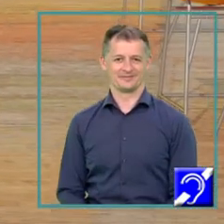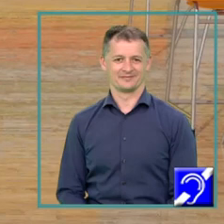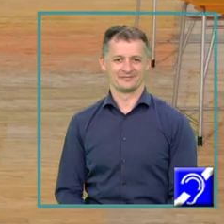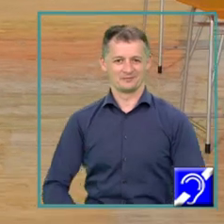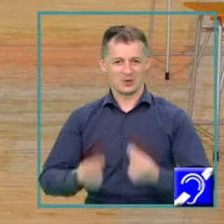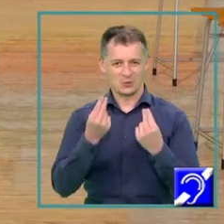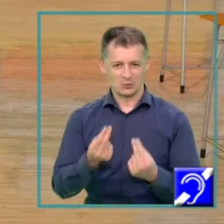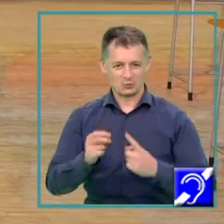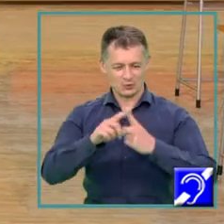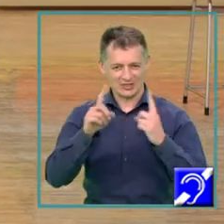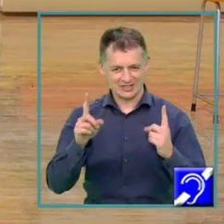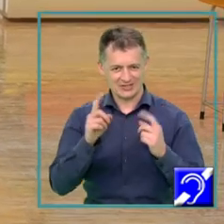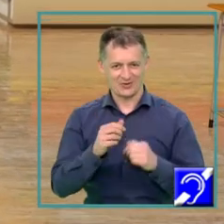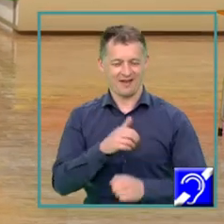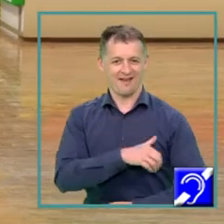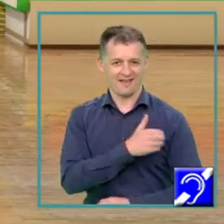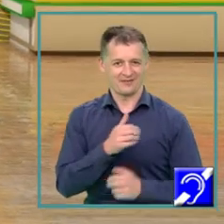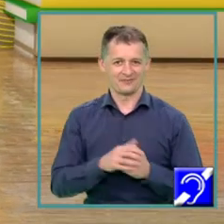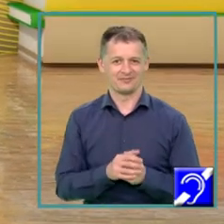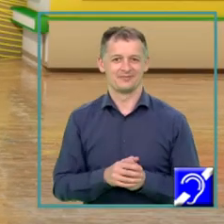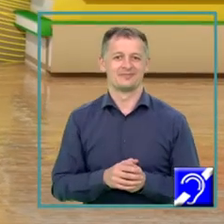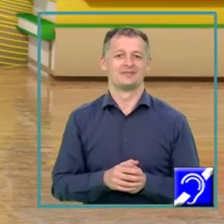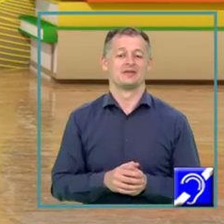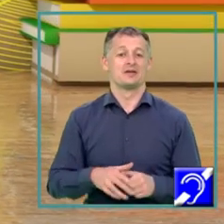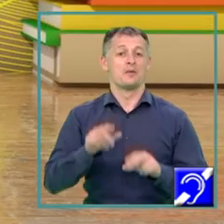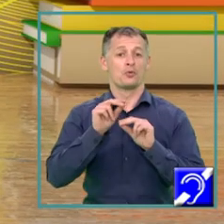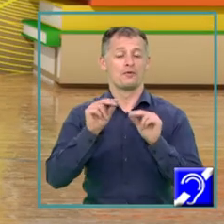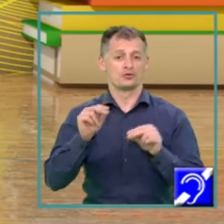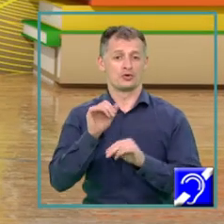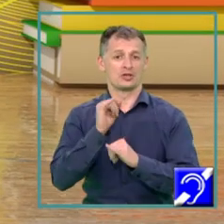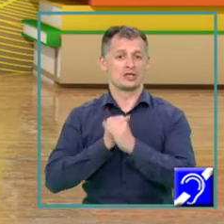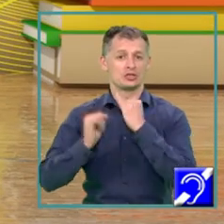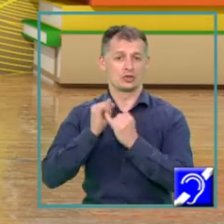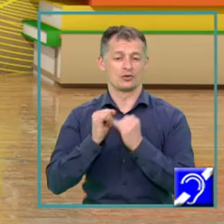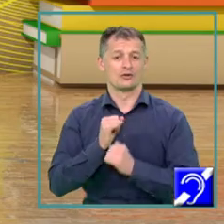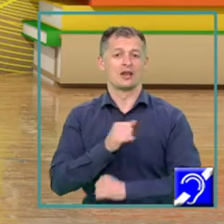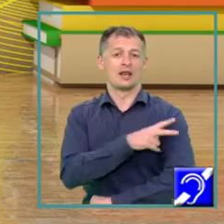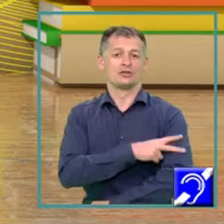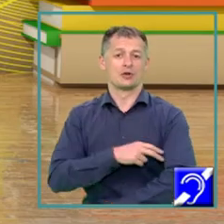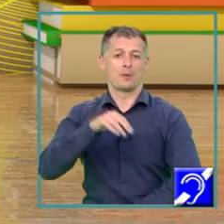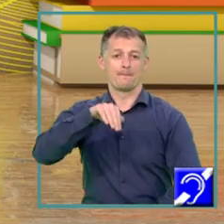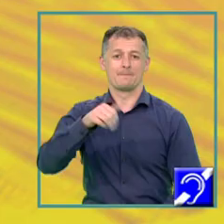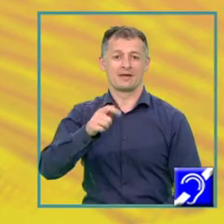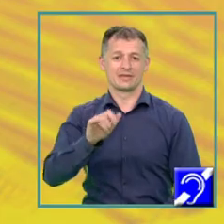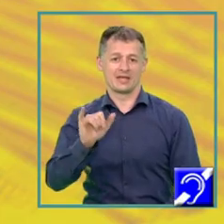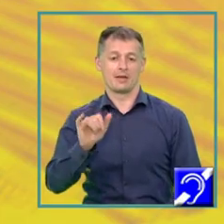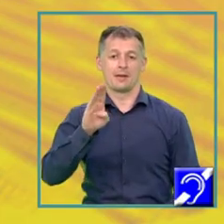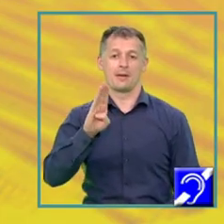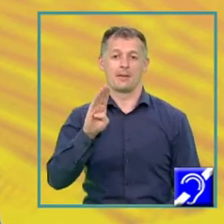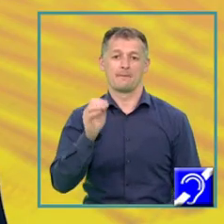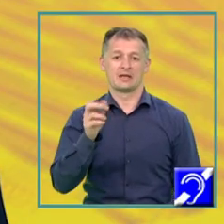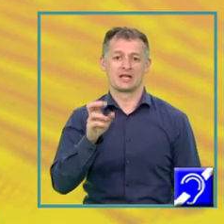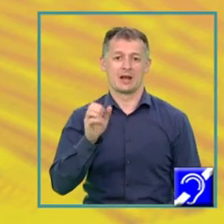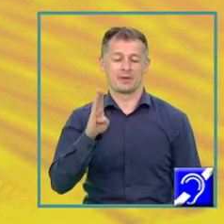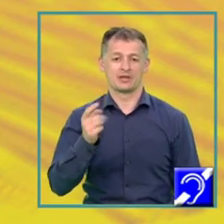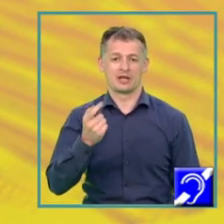Bună ziua, dragi elevi! Iuliana Căplescu este numele meu și predau istorie la Colegiul Național Matei Basarab din București. Permiteți-mi